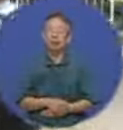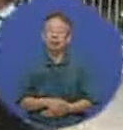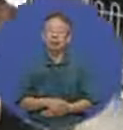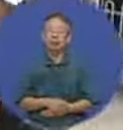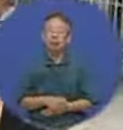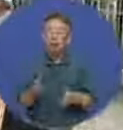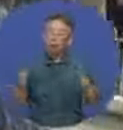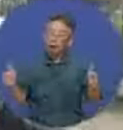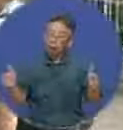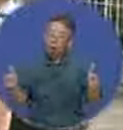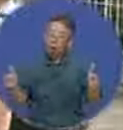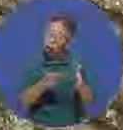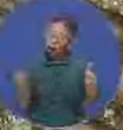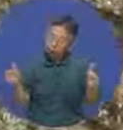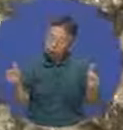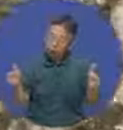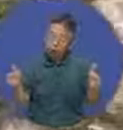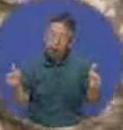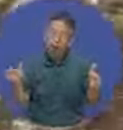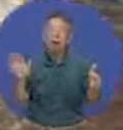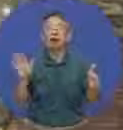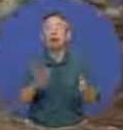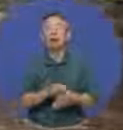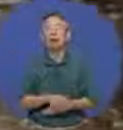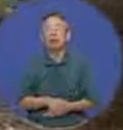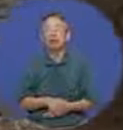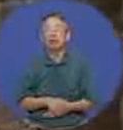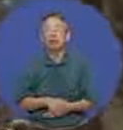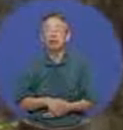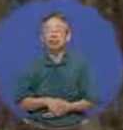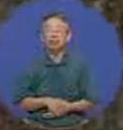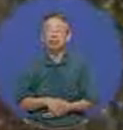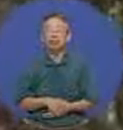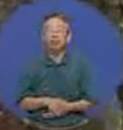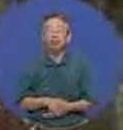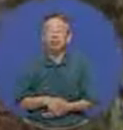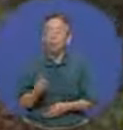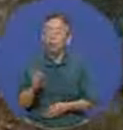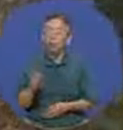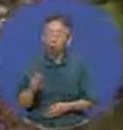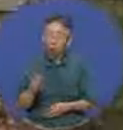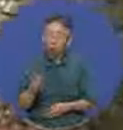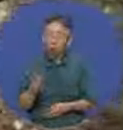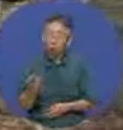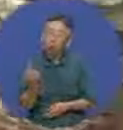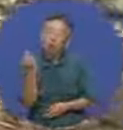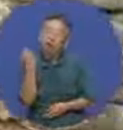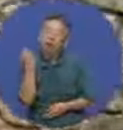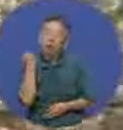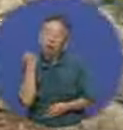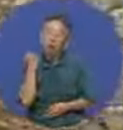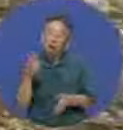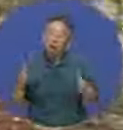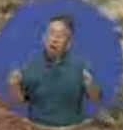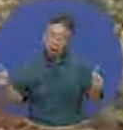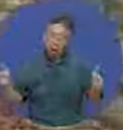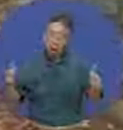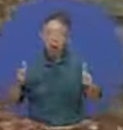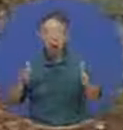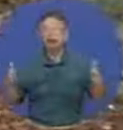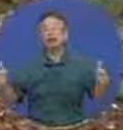で幅もこれだけあってね、はい、これがこことこの後ろと2つ、これあの幅もこれだけ広